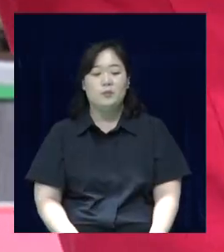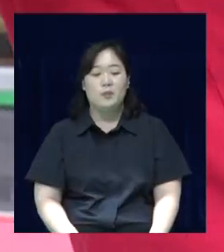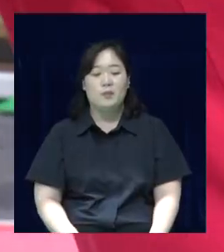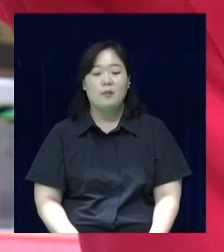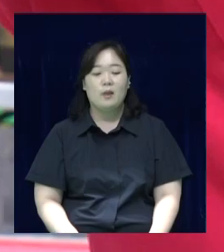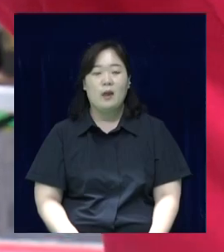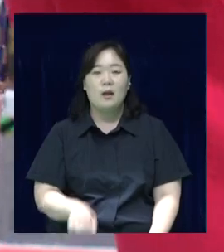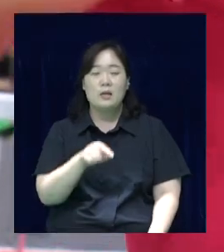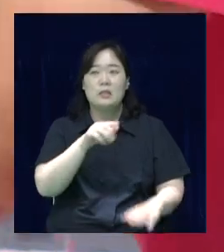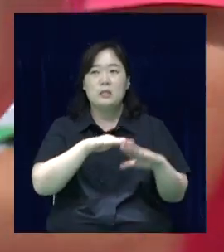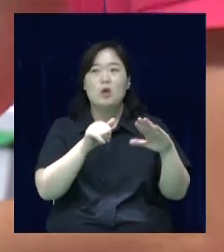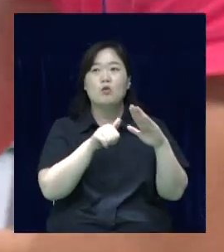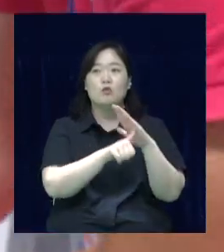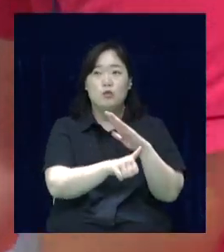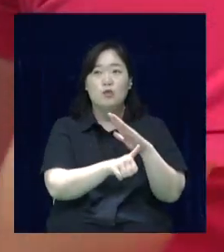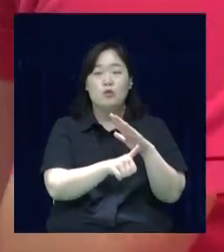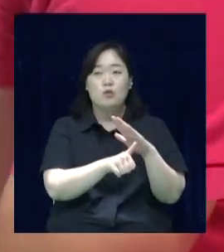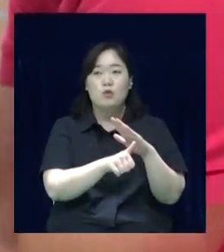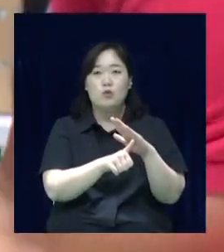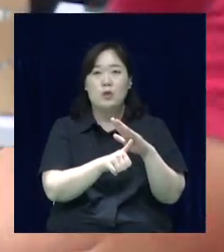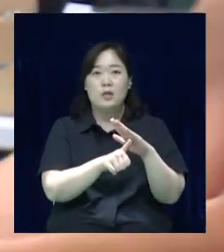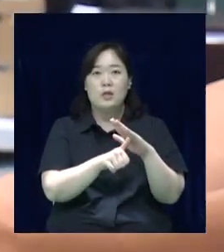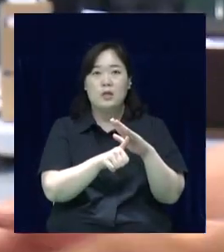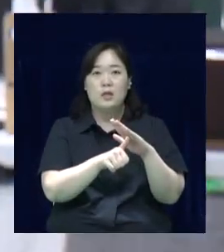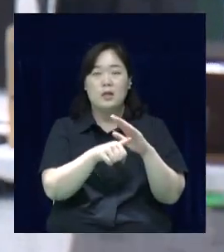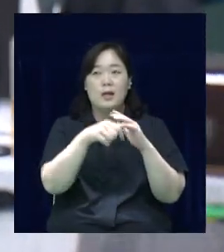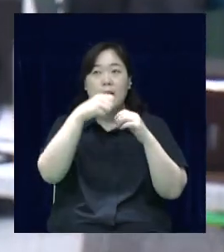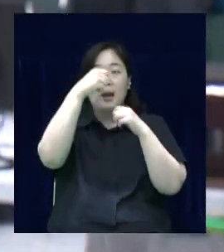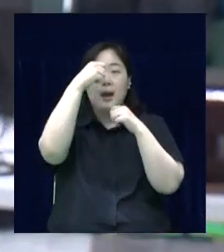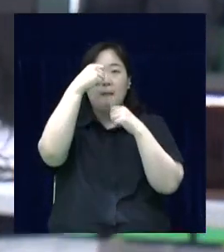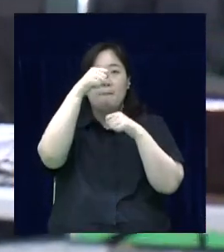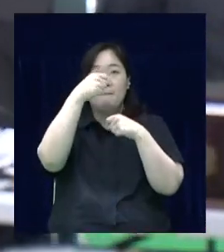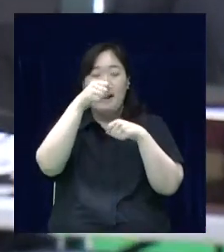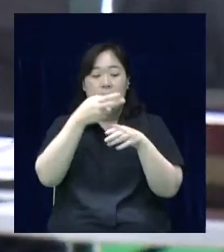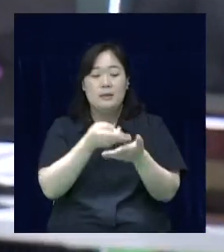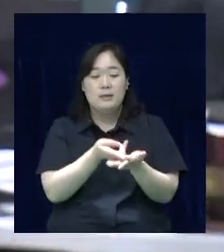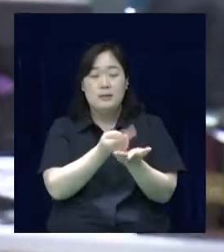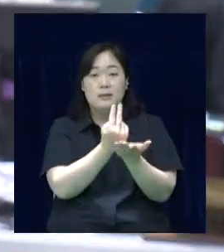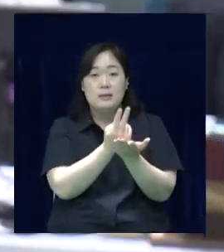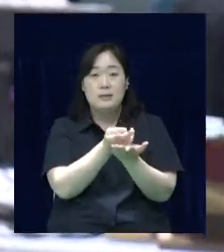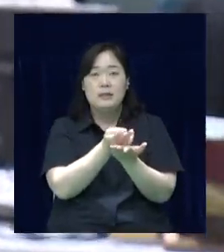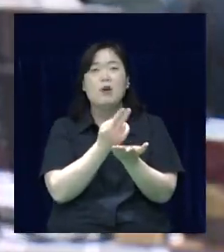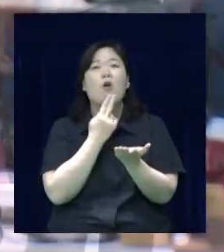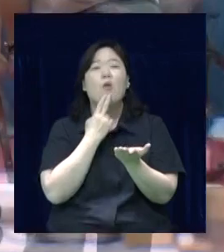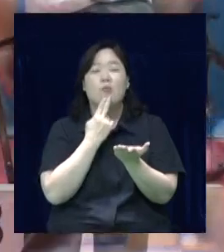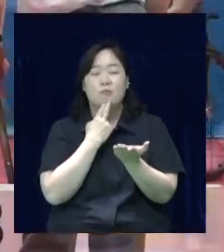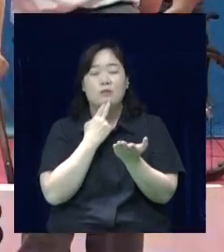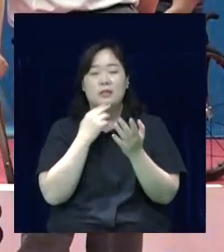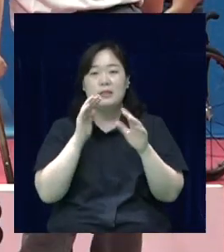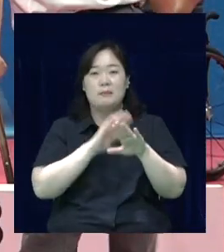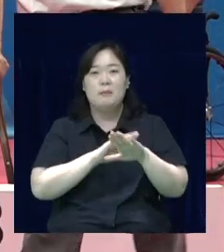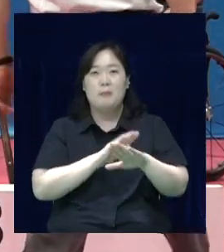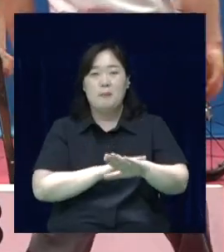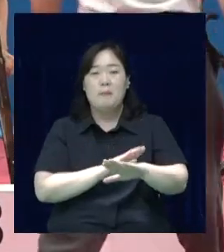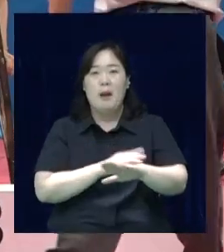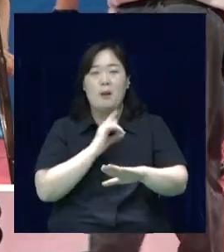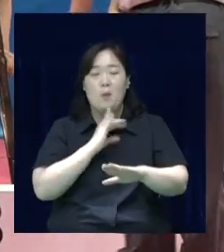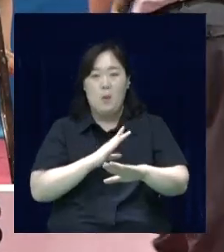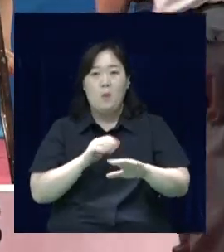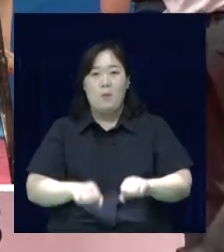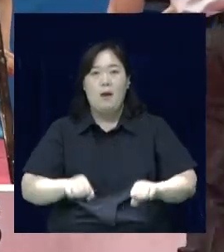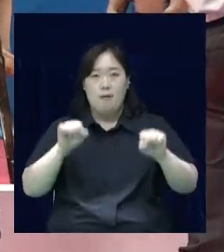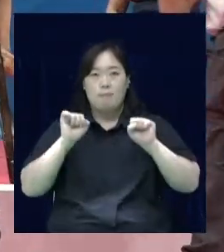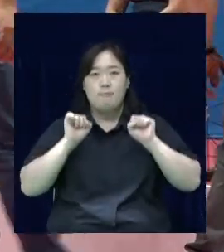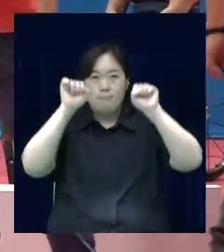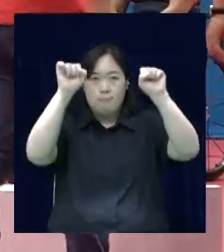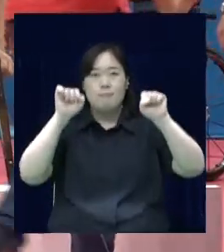이제 누워서 발을 드는 형태의 경기를 펼치게 됐었는데 잠시 후에 보내드릴 남자부 역시도 이제 동일하게 좀 이어지죠.